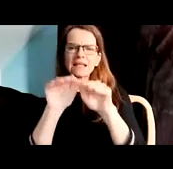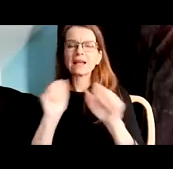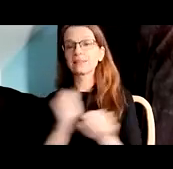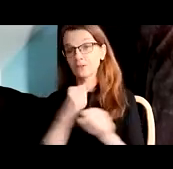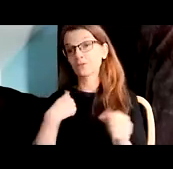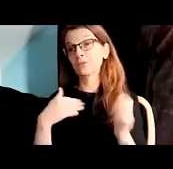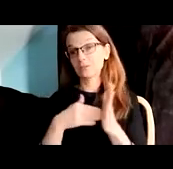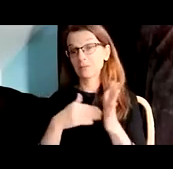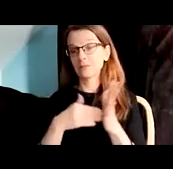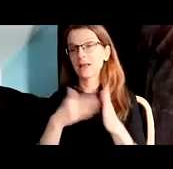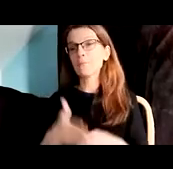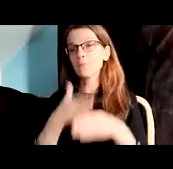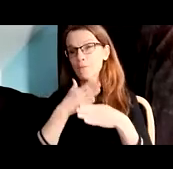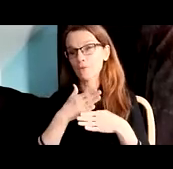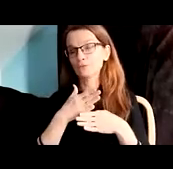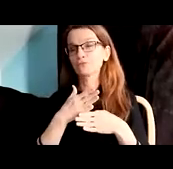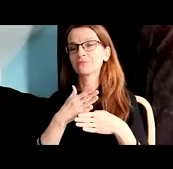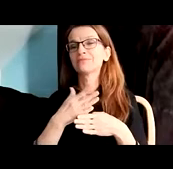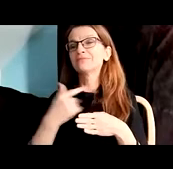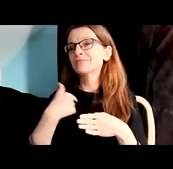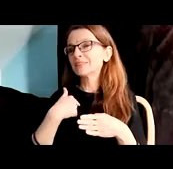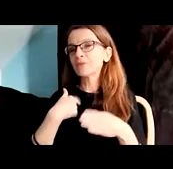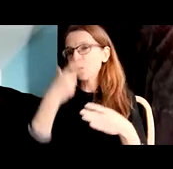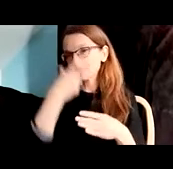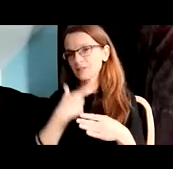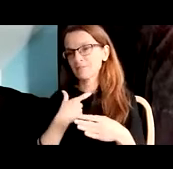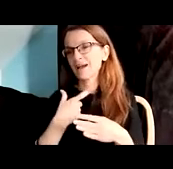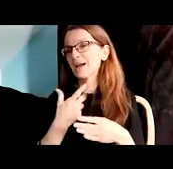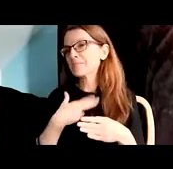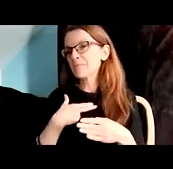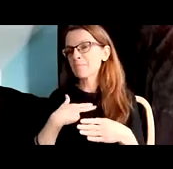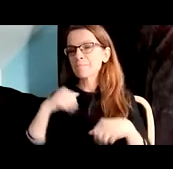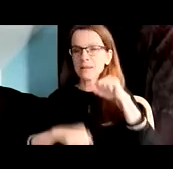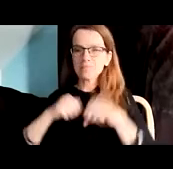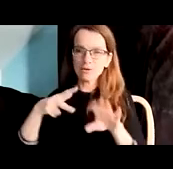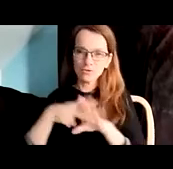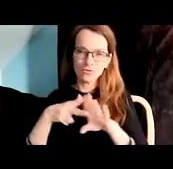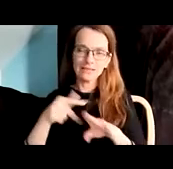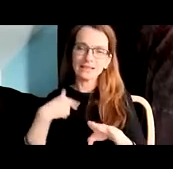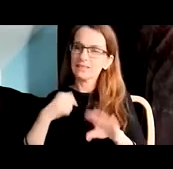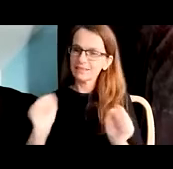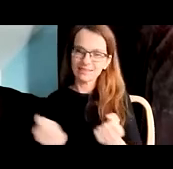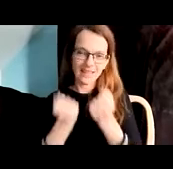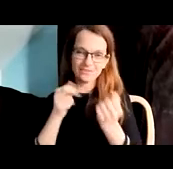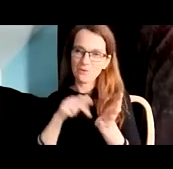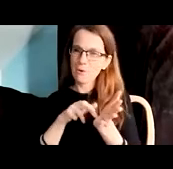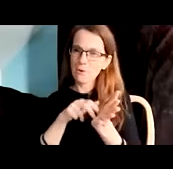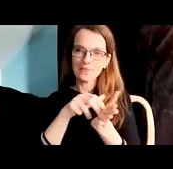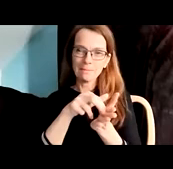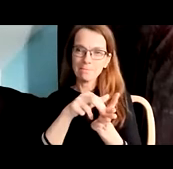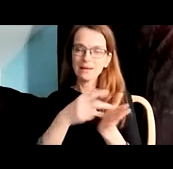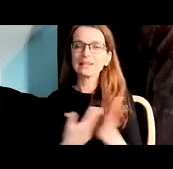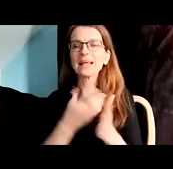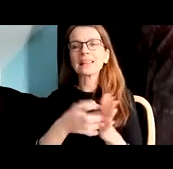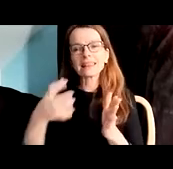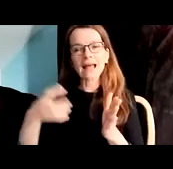potrebna pomoč, ker kot oseba z gibalno oviranostjo težje hodim. Za daljše razdalje uporabljam